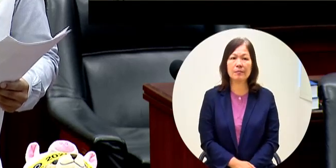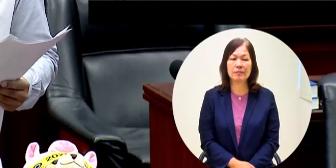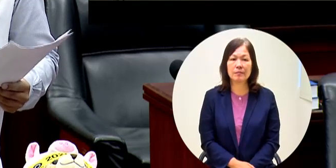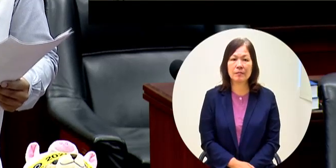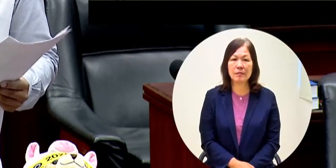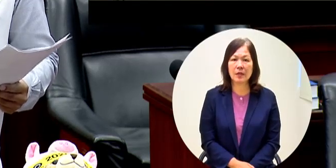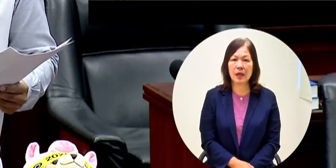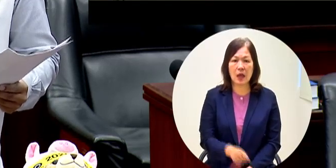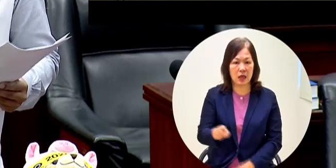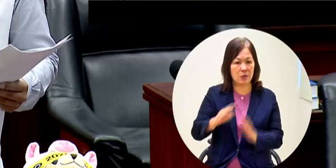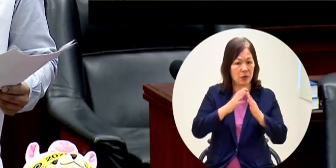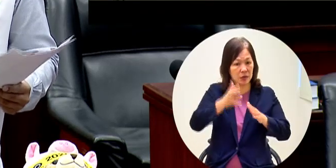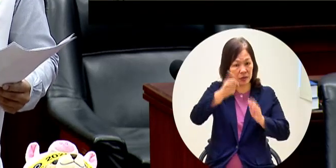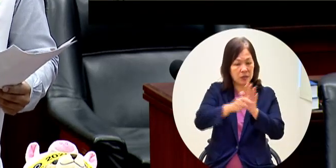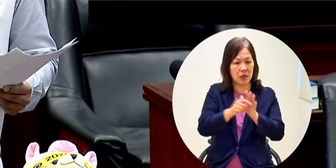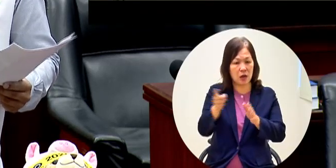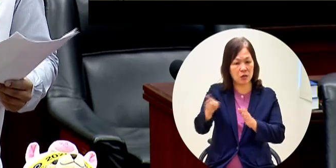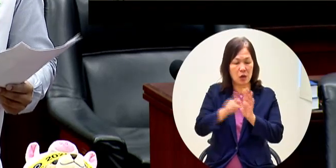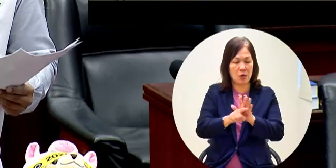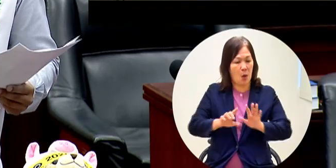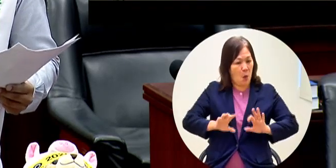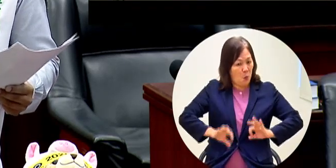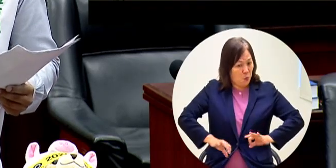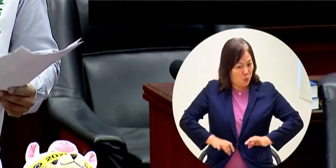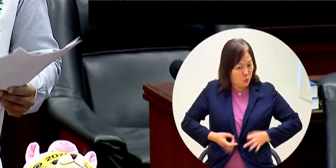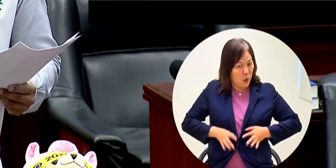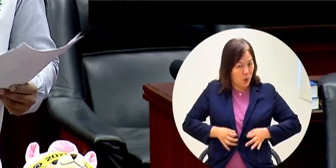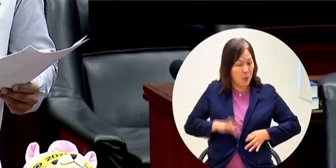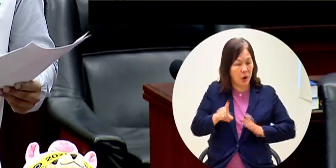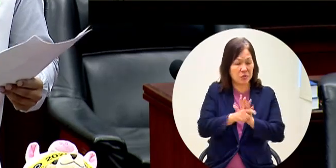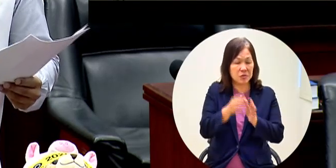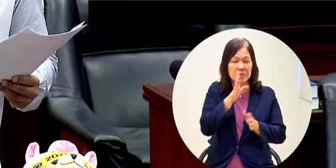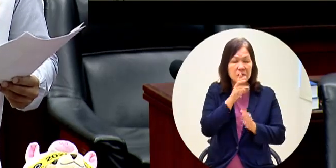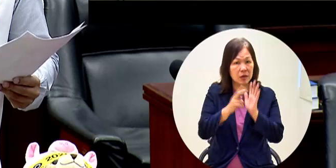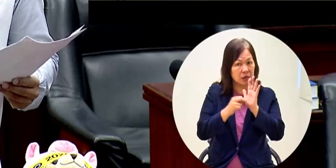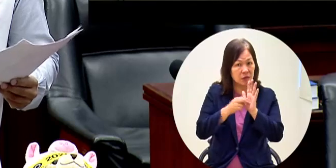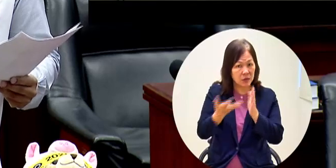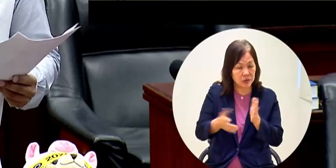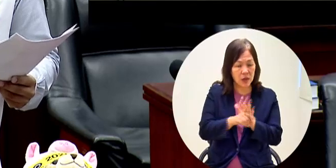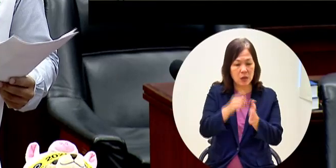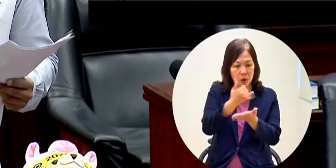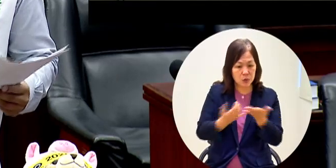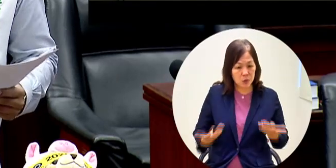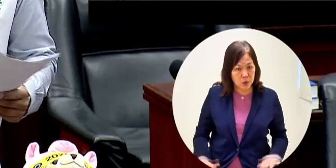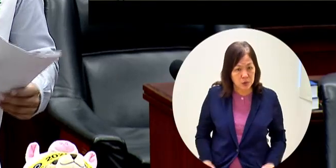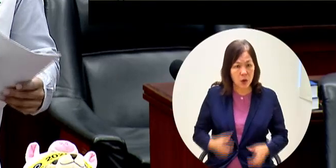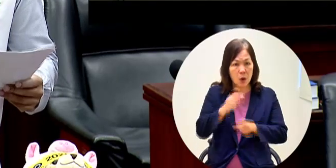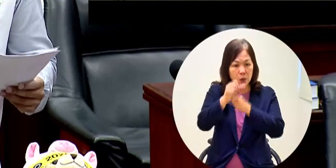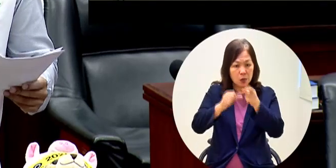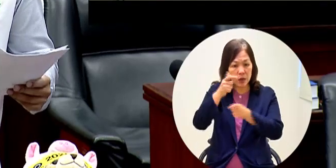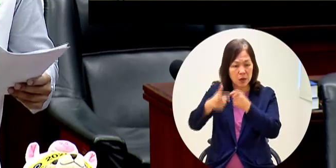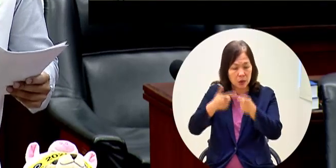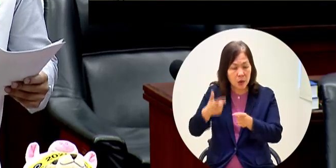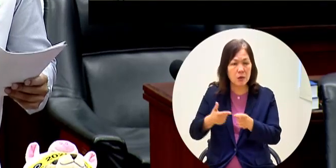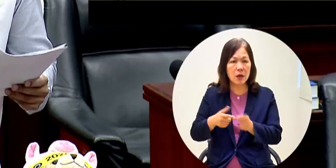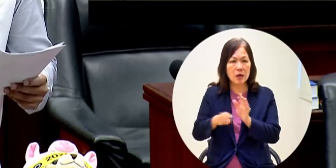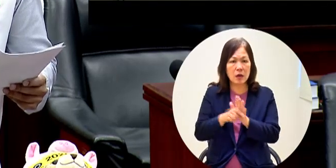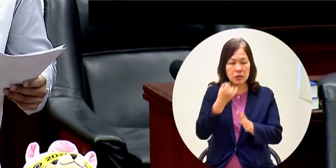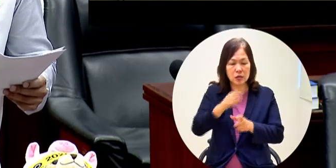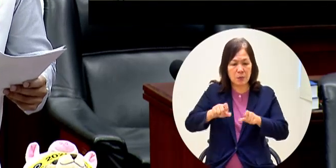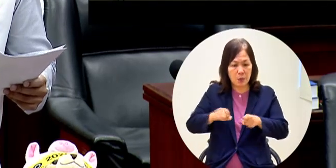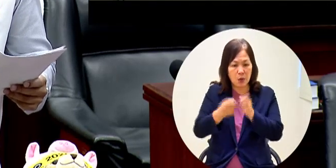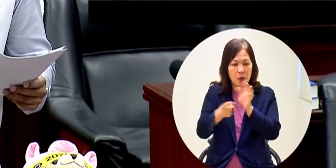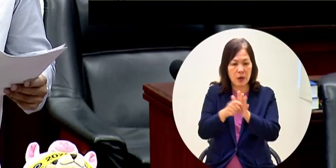因为你做市长也当发大财，敢是安尼讲？退休5、6年了，你安尼是不是破坏文官体